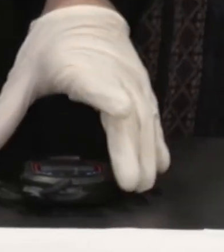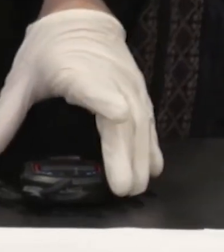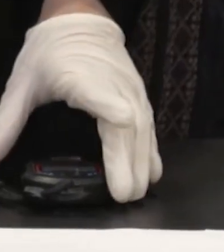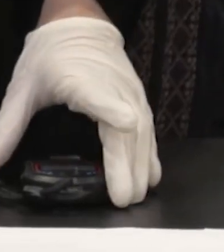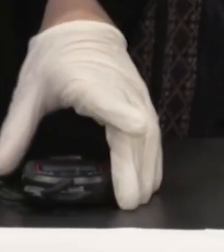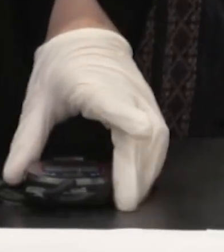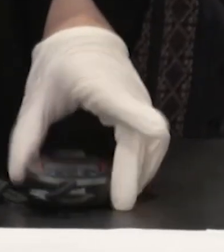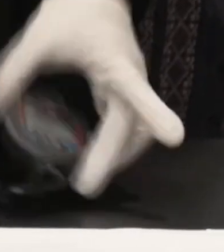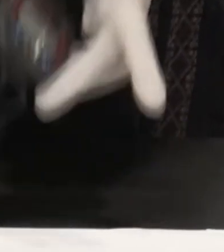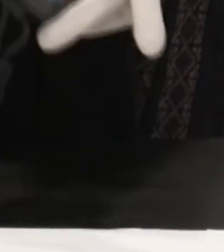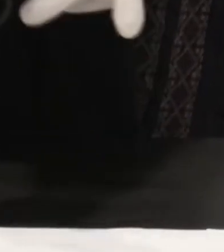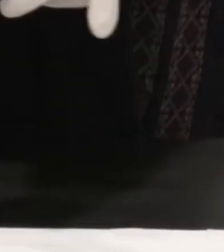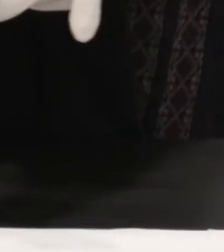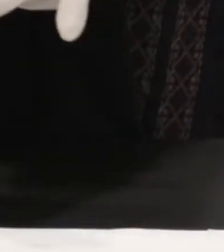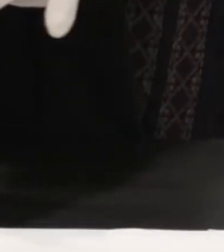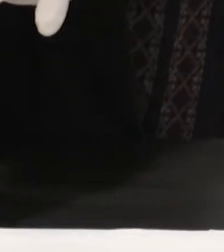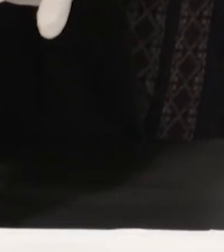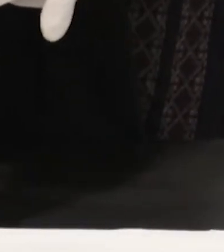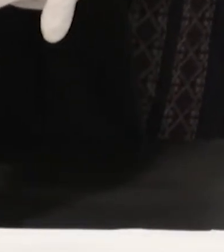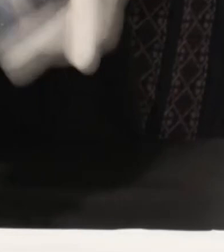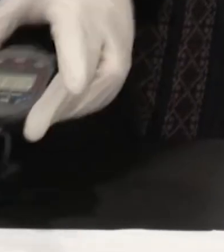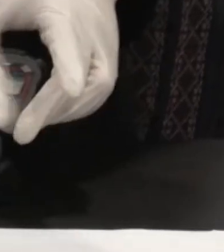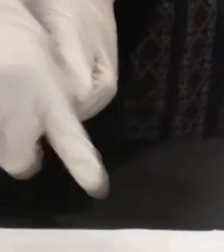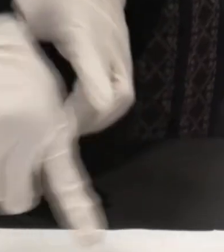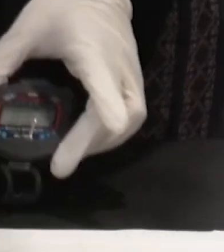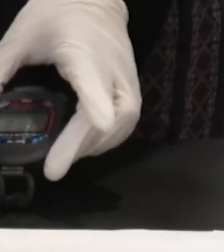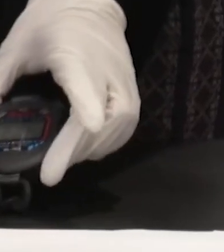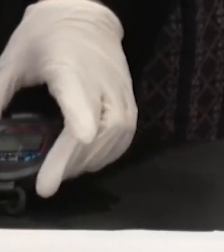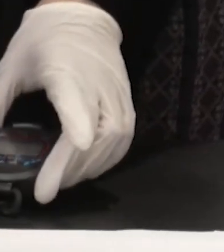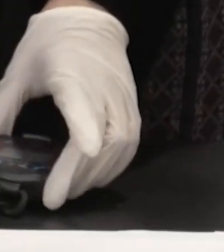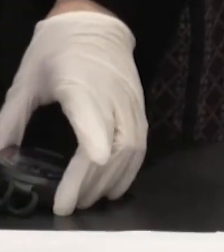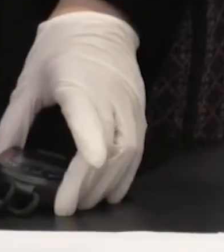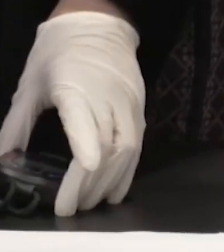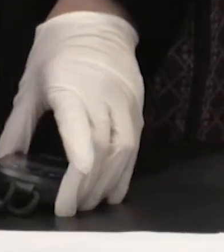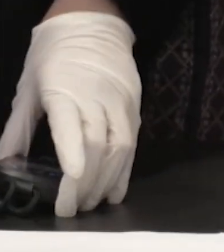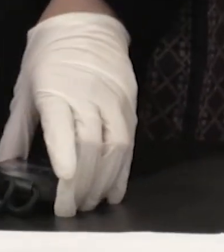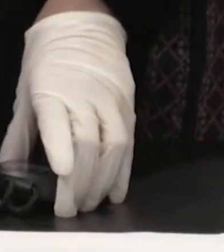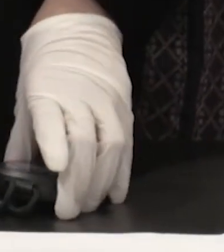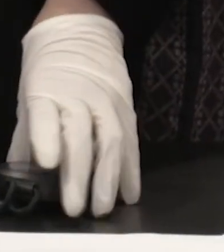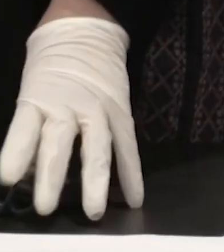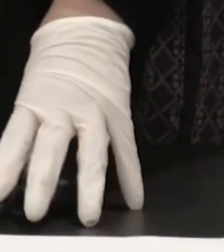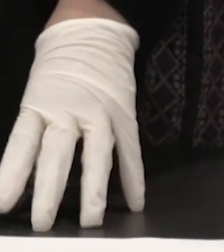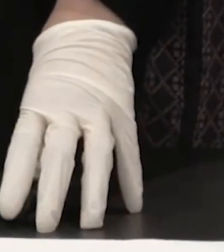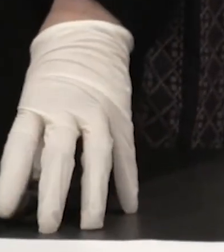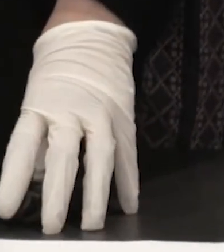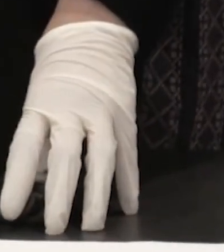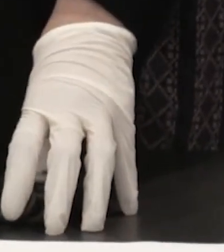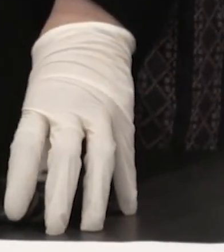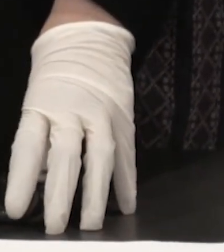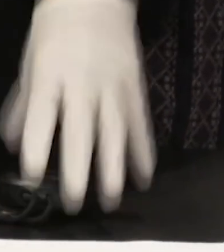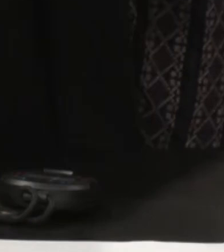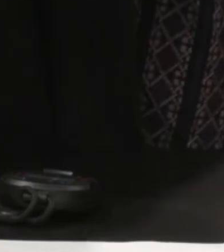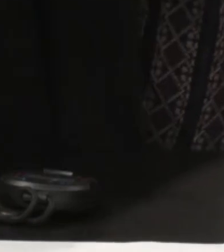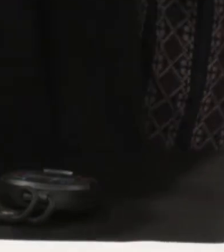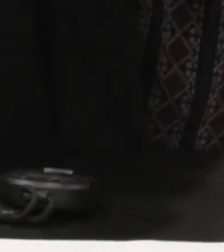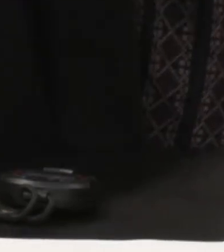حسبنا ماذا اصبح عندك الزمن موجود وعندك المسافه موجوده سجل قراءاتك الموجوده في ورقه